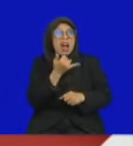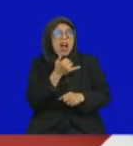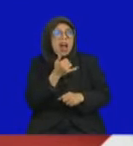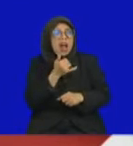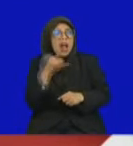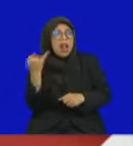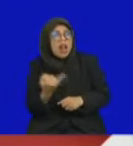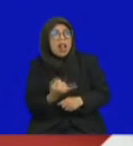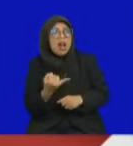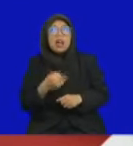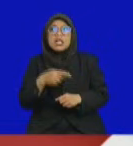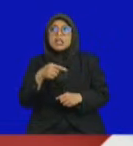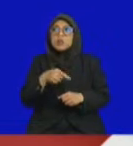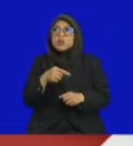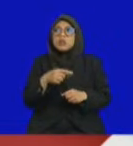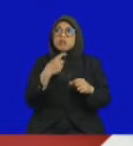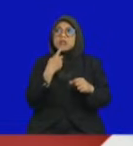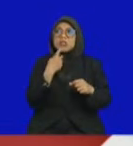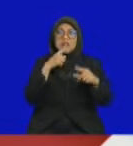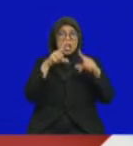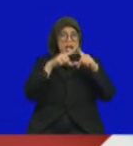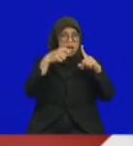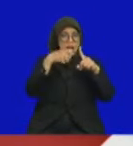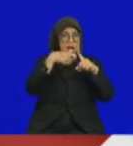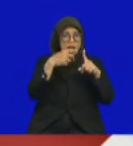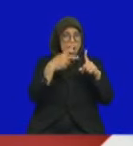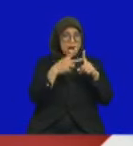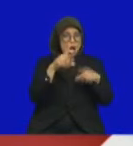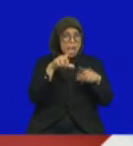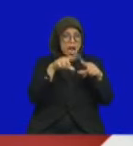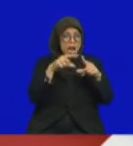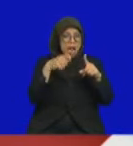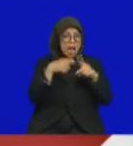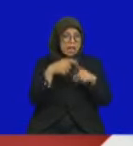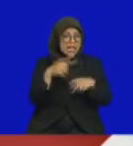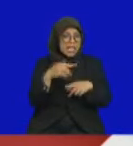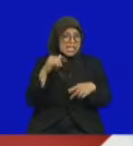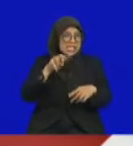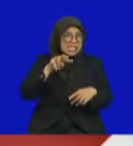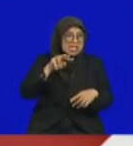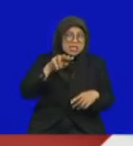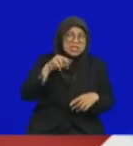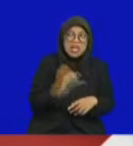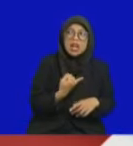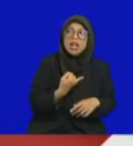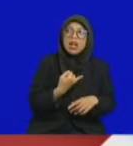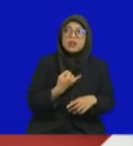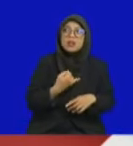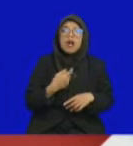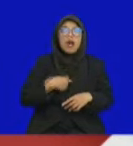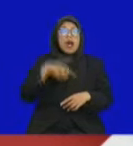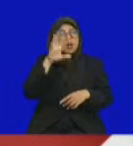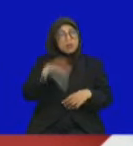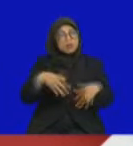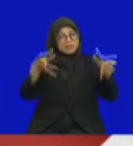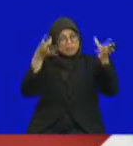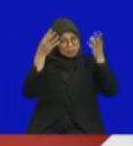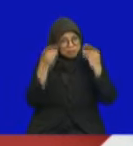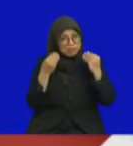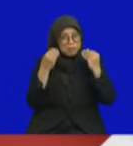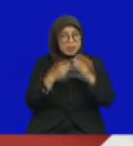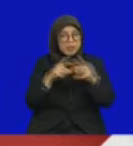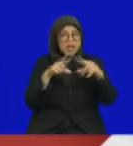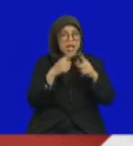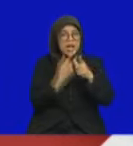jelaselasij akhlak terhadap lingkungan yang tidak tepat ada sebuah ayat yang perlu untuk kita renungkanarul fasadu fil